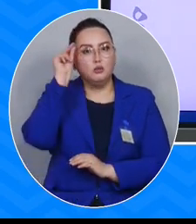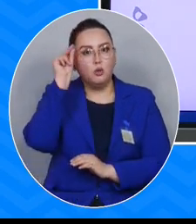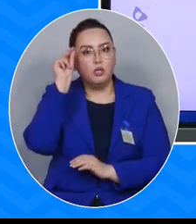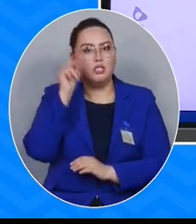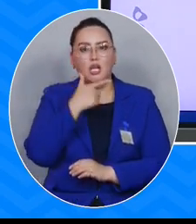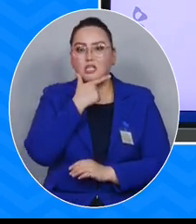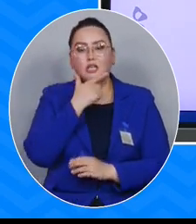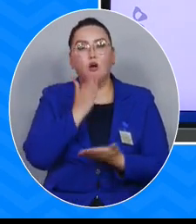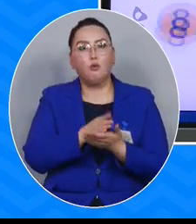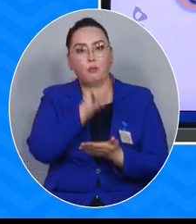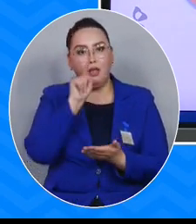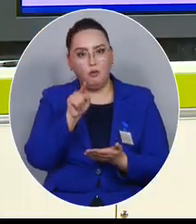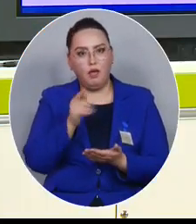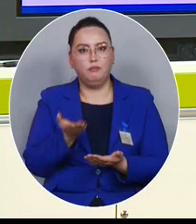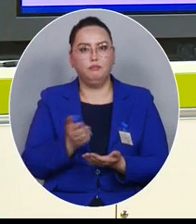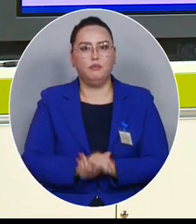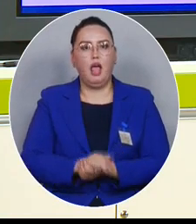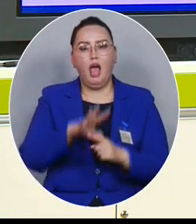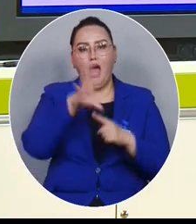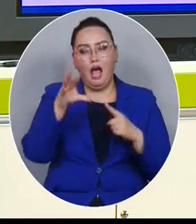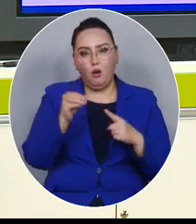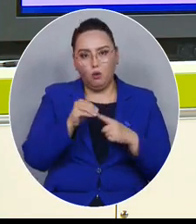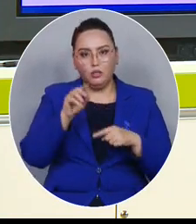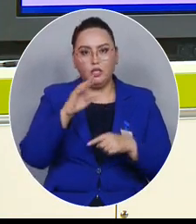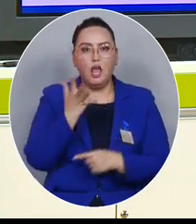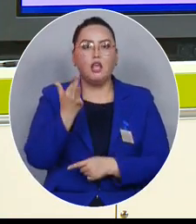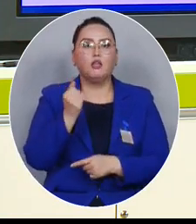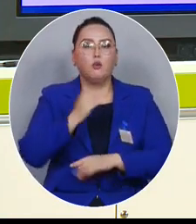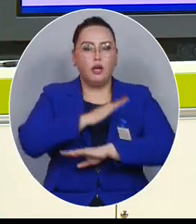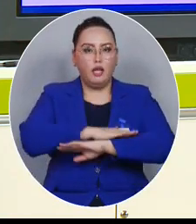бай. Зай, агулгойг бол хэдгүйэр ангэд өзэдэг өөгдээг бэдгэээг бүгдээрээ харчхай.